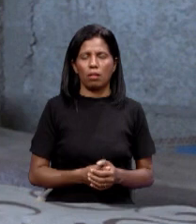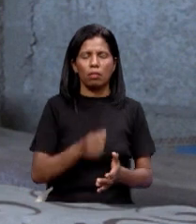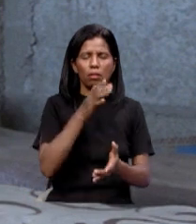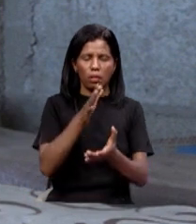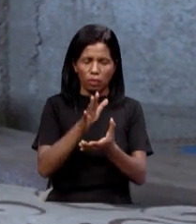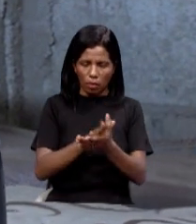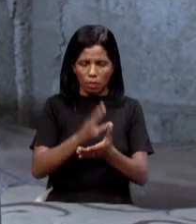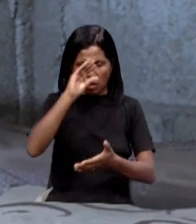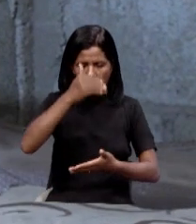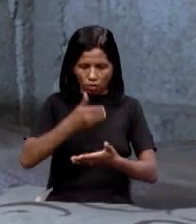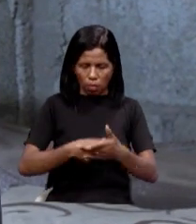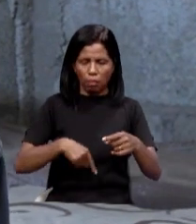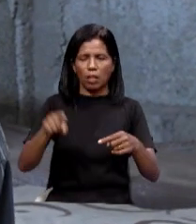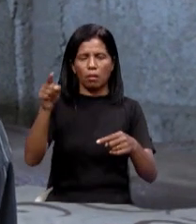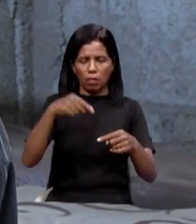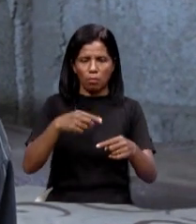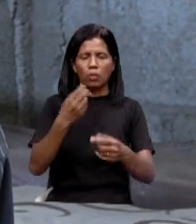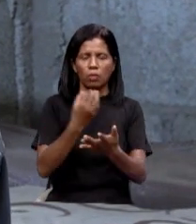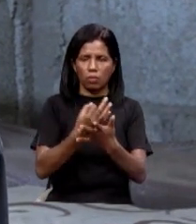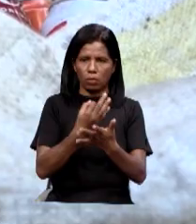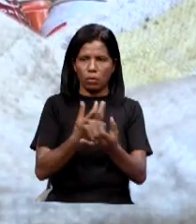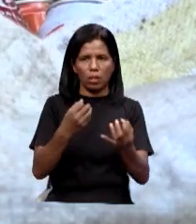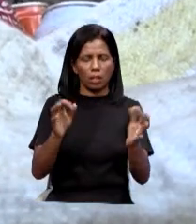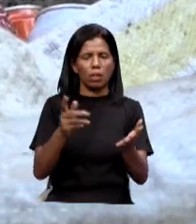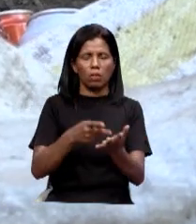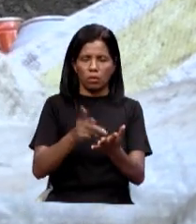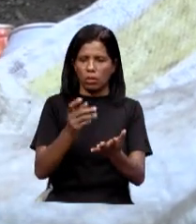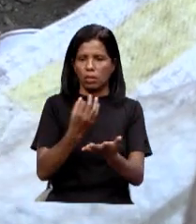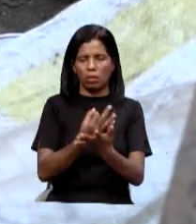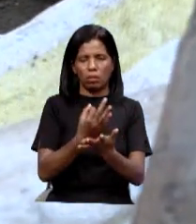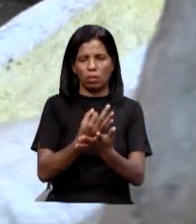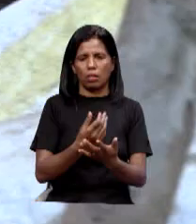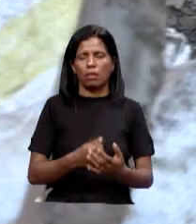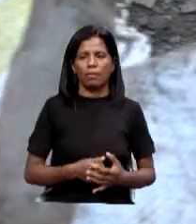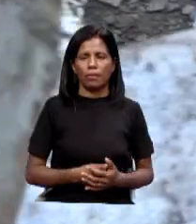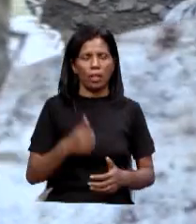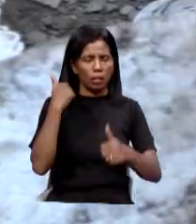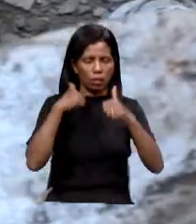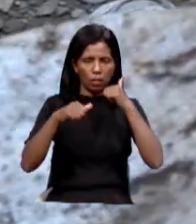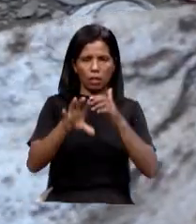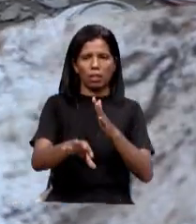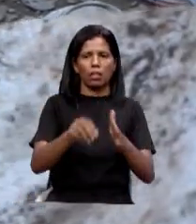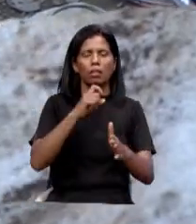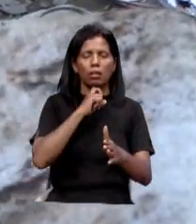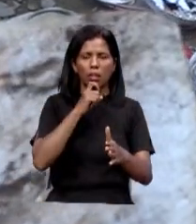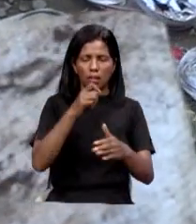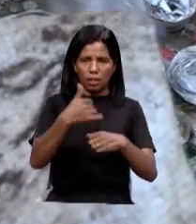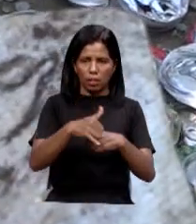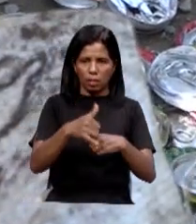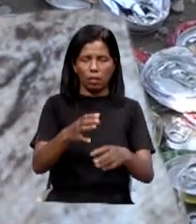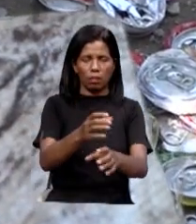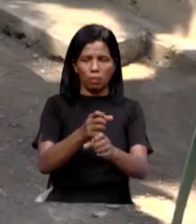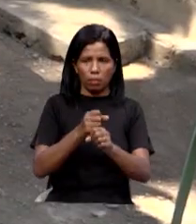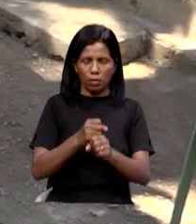Ba mai mo sosa el sport buat di sisi lokal dan alin di atividade hili kaleng at autoridade lokal Bolu